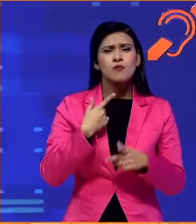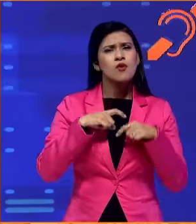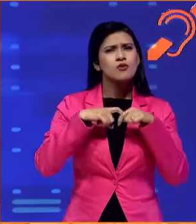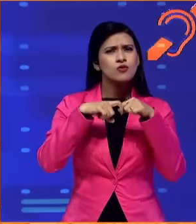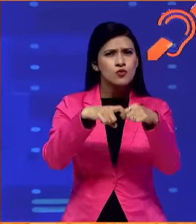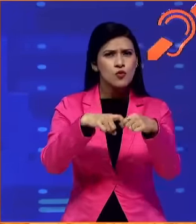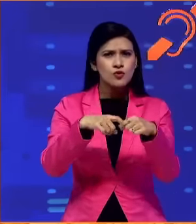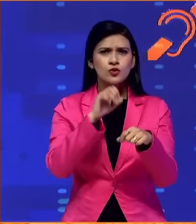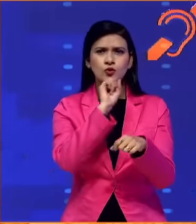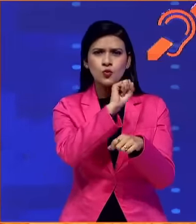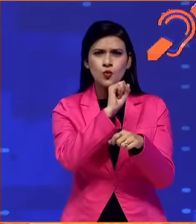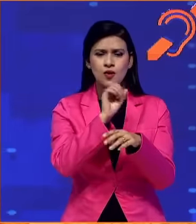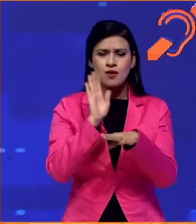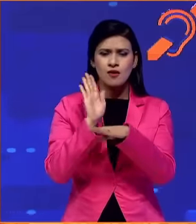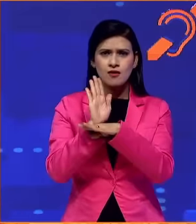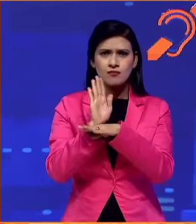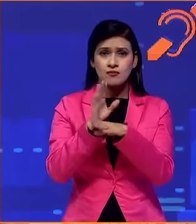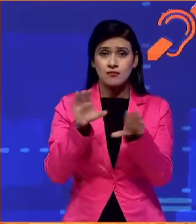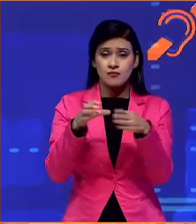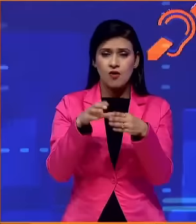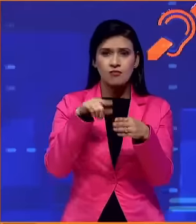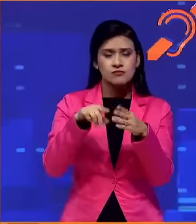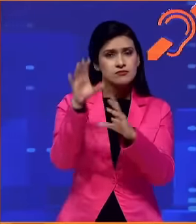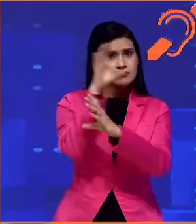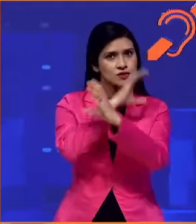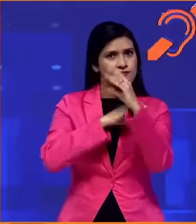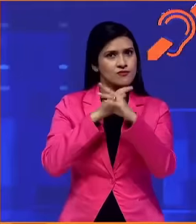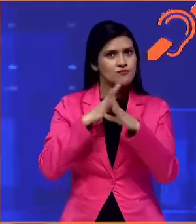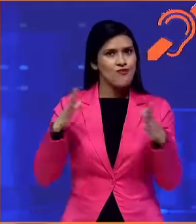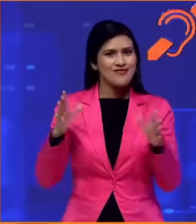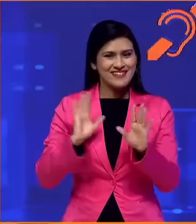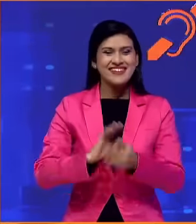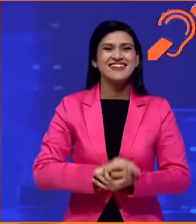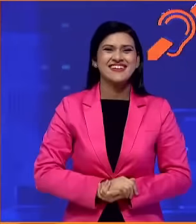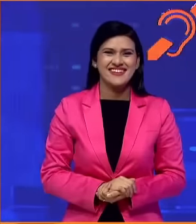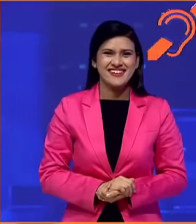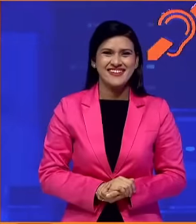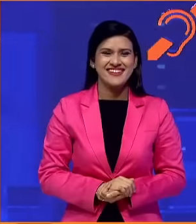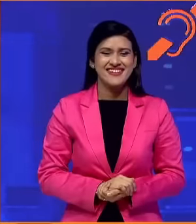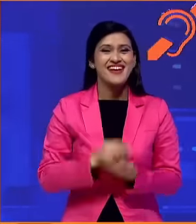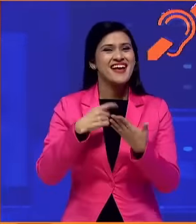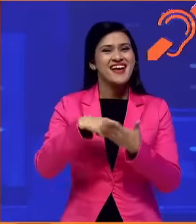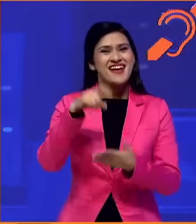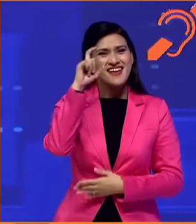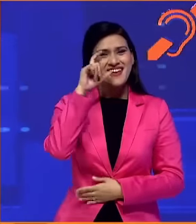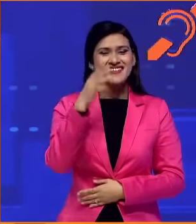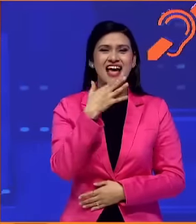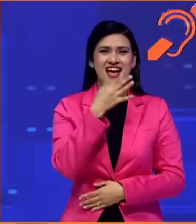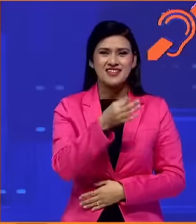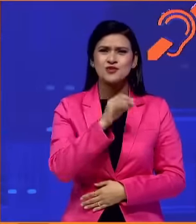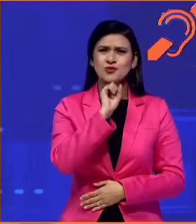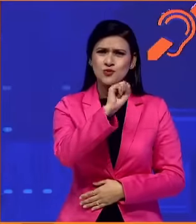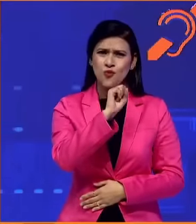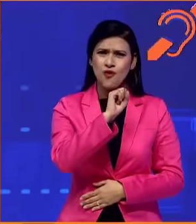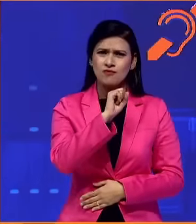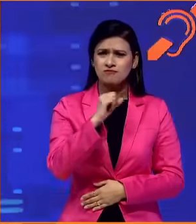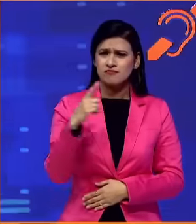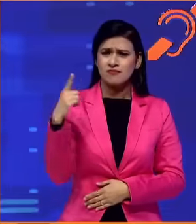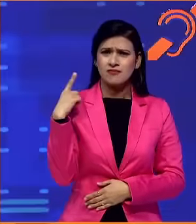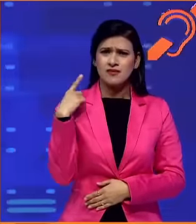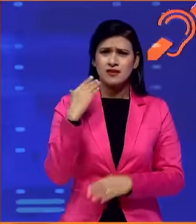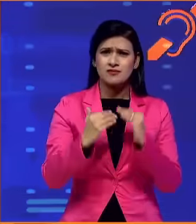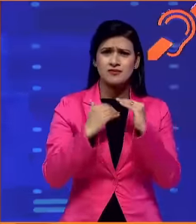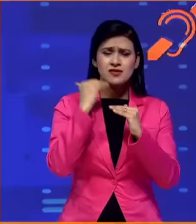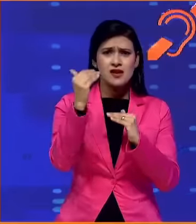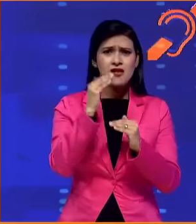आरोपलगायागयाहैकि उनकीपार्टीमेंभ्रमकीस्थितिहै। सचिन,आप पार्टीकेमहासचिवहैं।इनदिनोंकईलोग